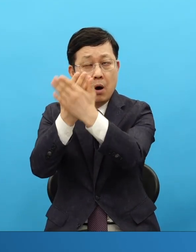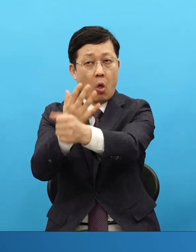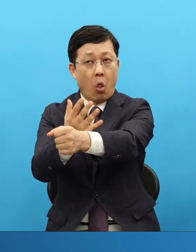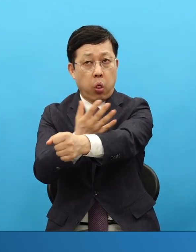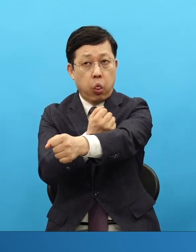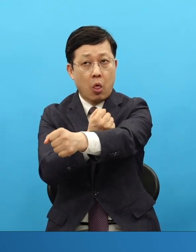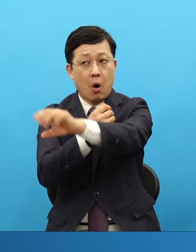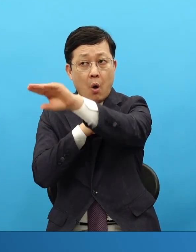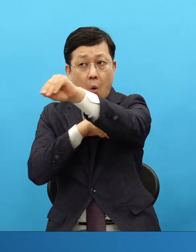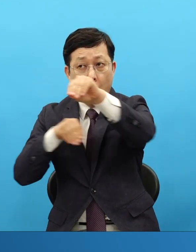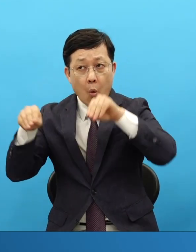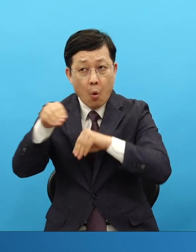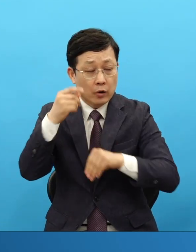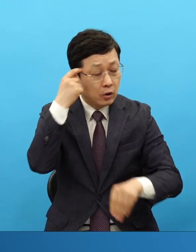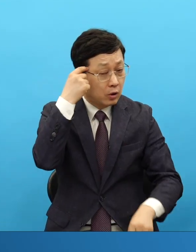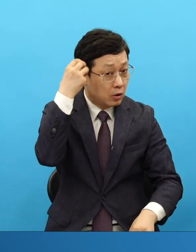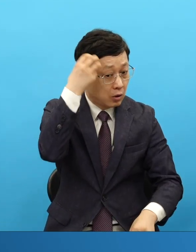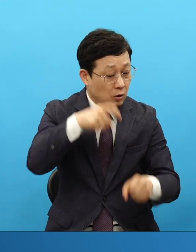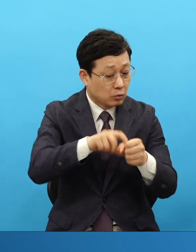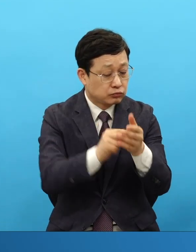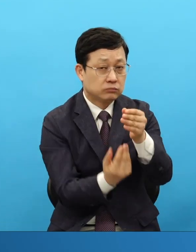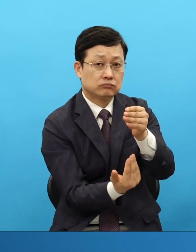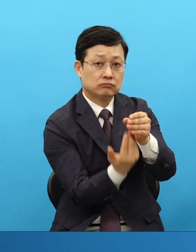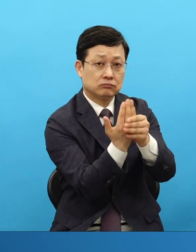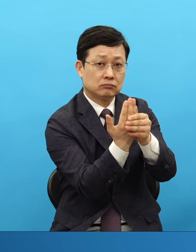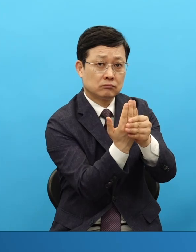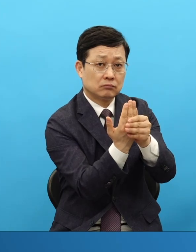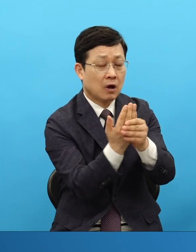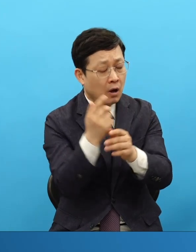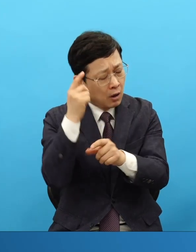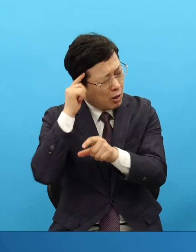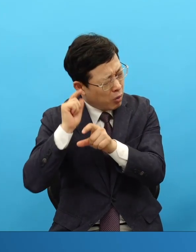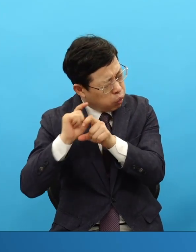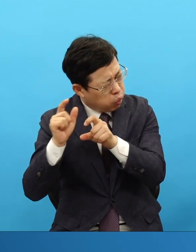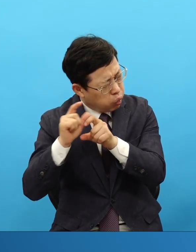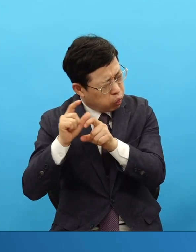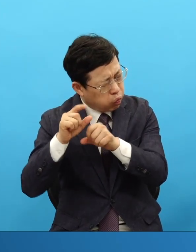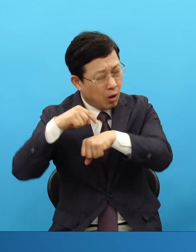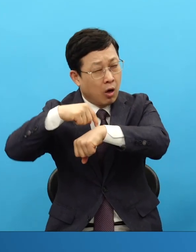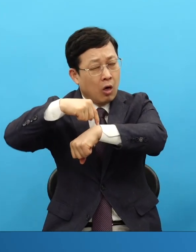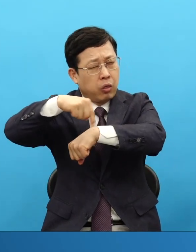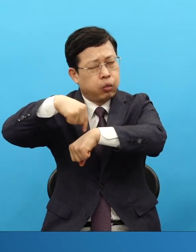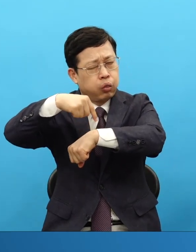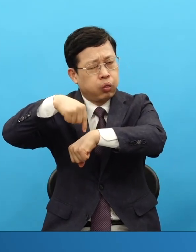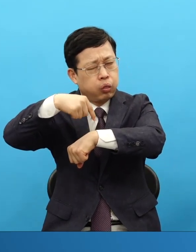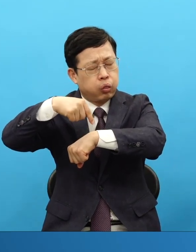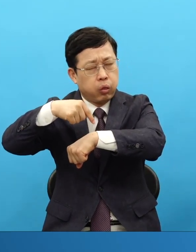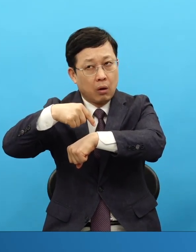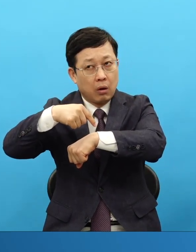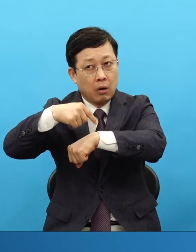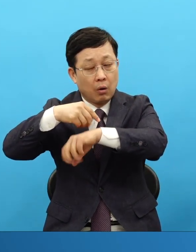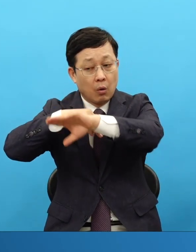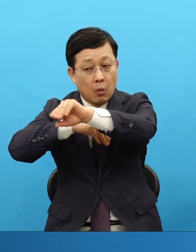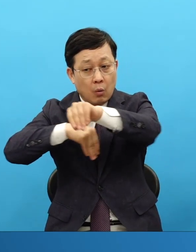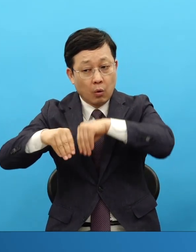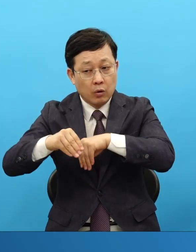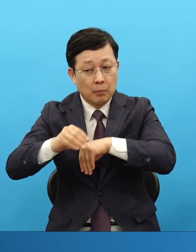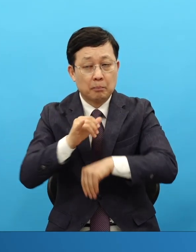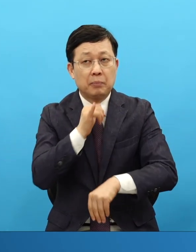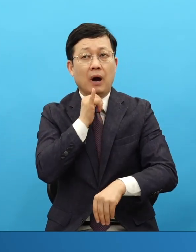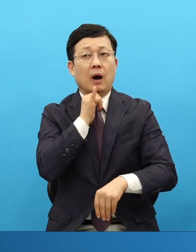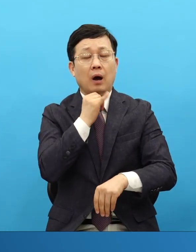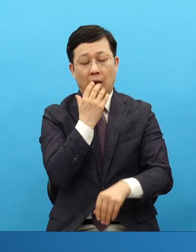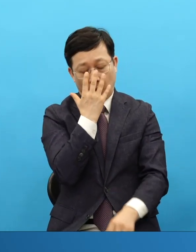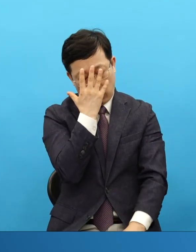great brain, but they have spiritual problems. 너무 고민을 많이 하니까 많은 건 보이는데 우울증이 와버려요. They have many worries.